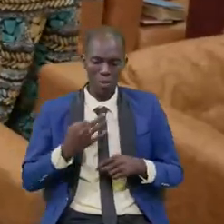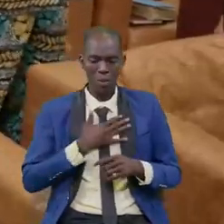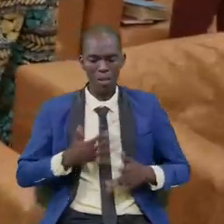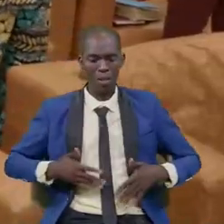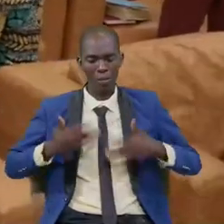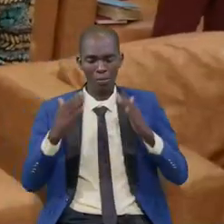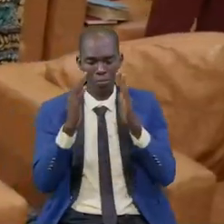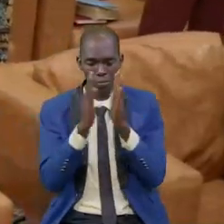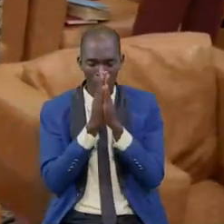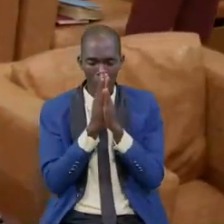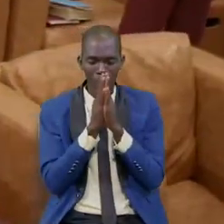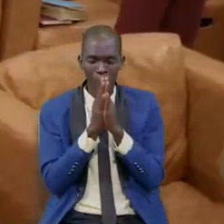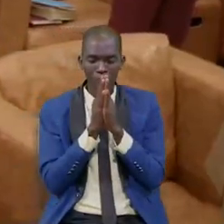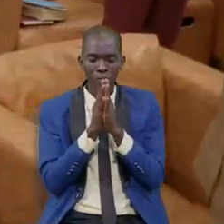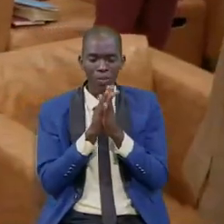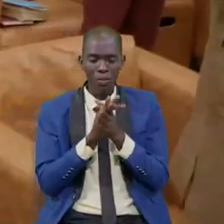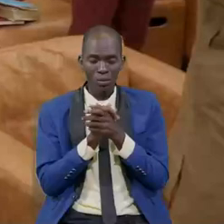mon cœur.